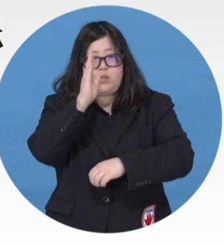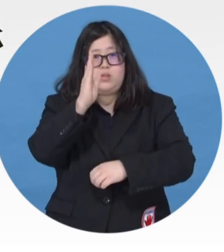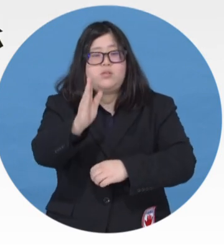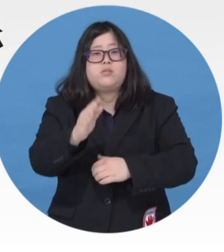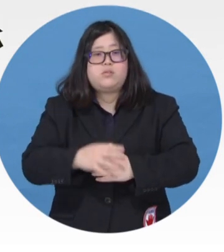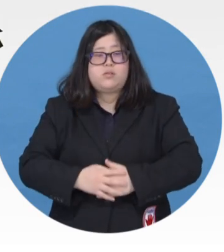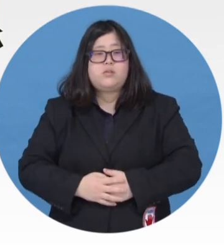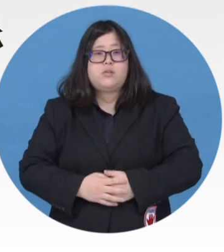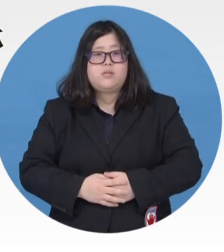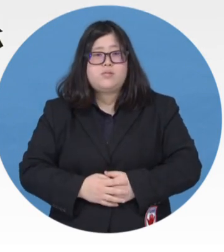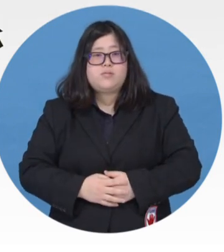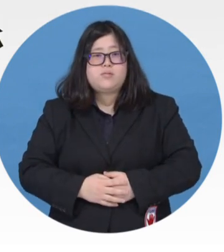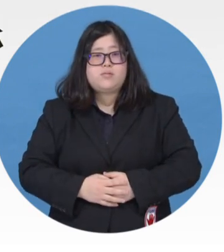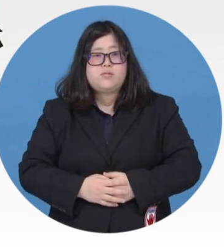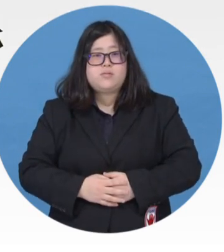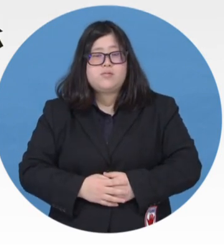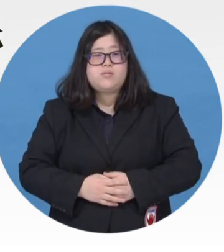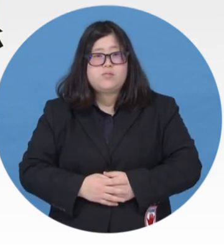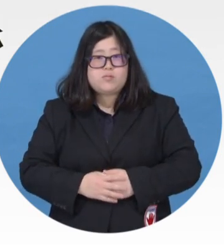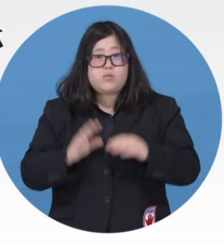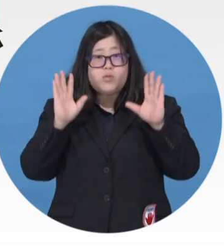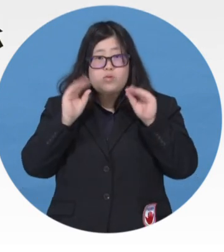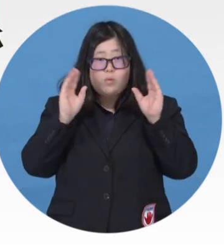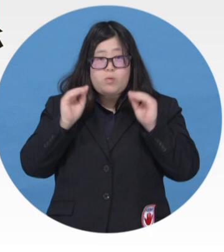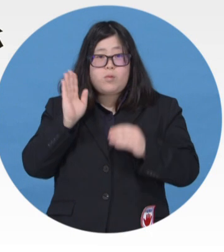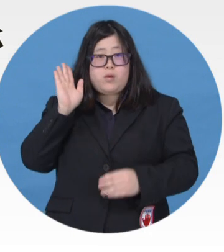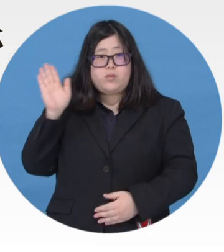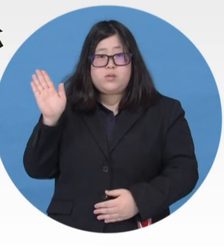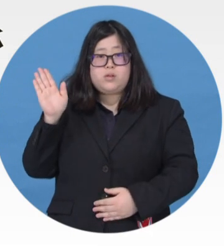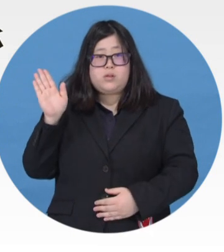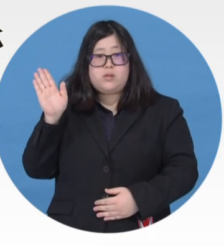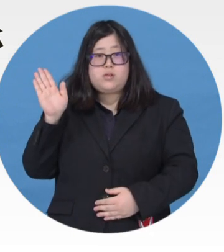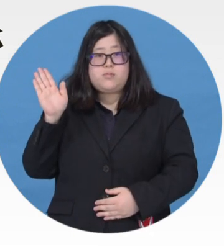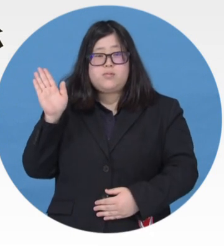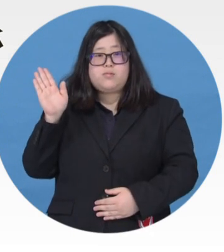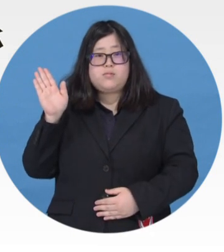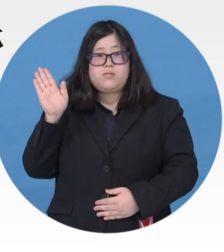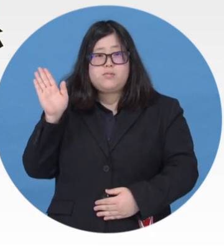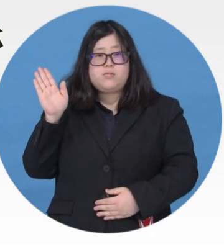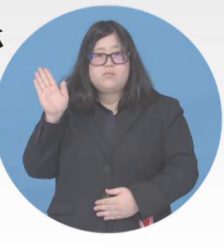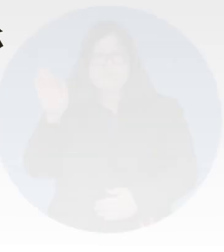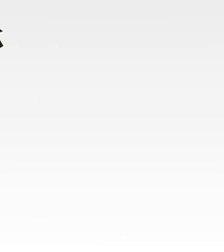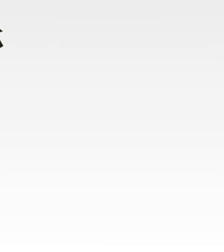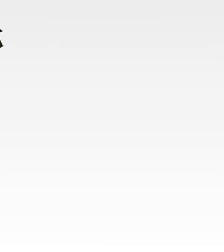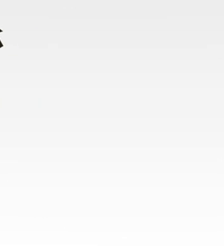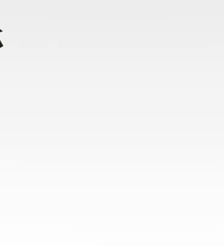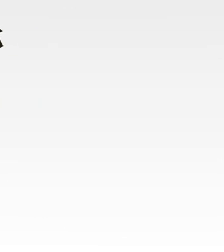新型コロナウイルス感染症に関する情報は県のホームページをご覧ください。